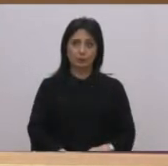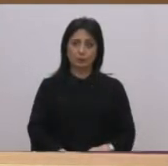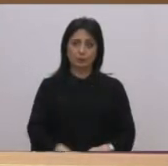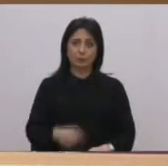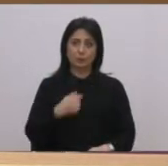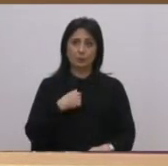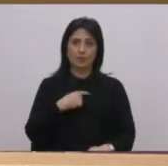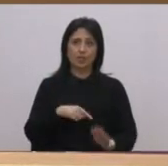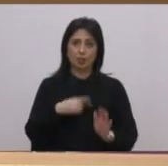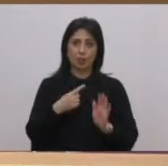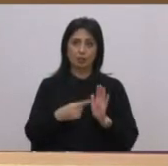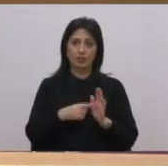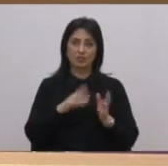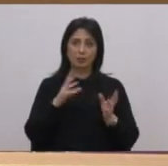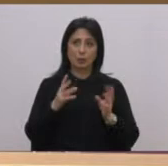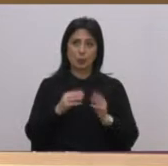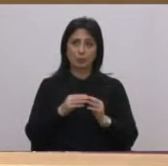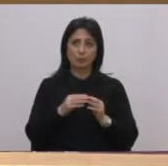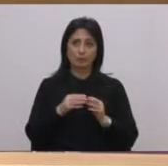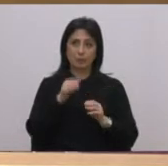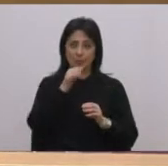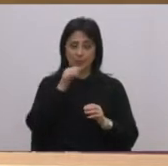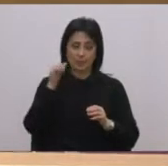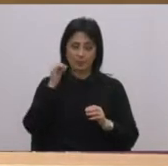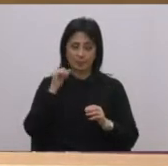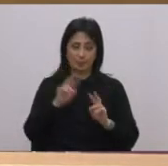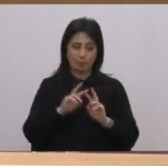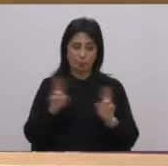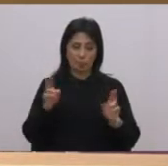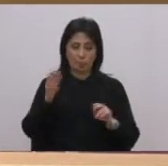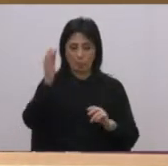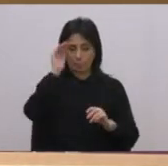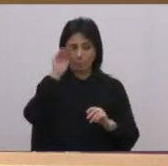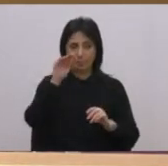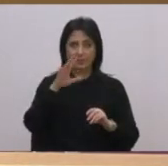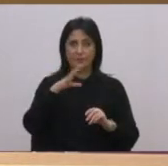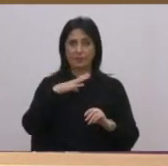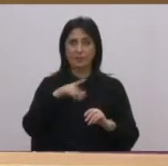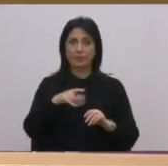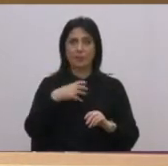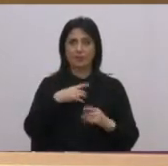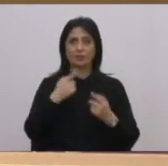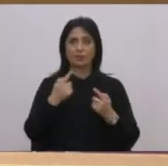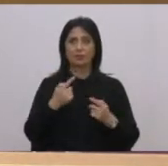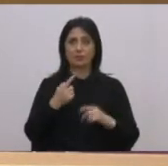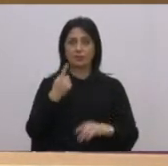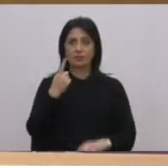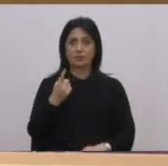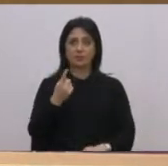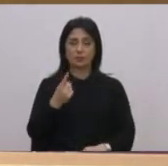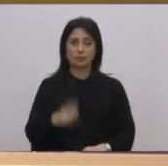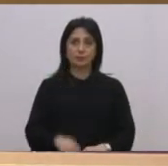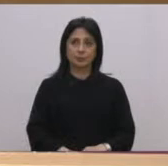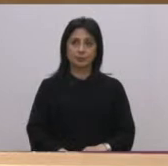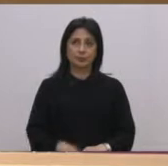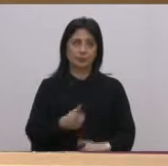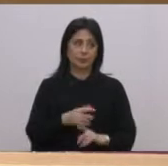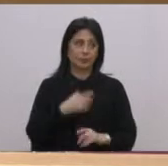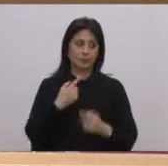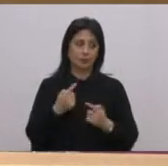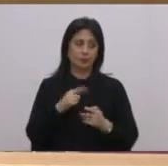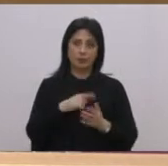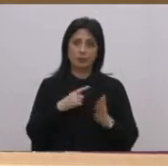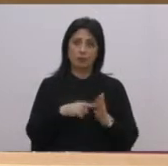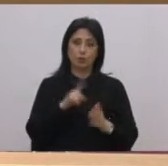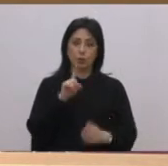Me chemi kitkva saertot gasul tselsats gagakhsenebt iqo mishnelovani erti ძალიან მნიშვნელოვანი